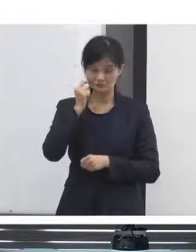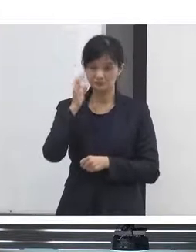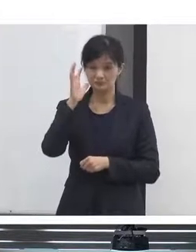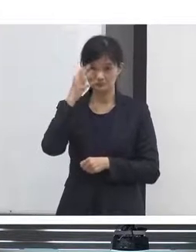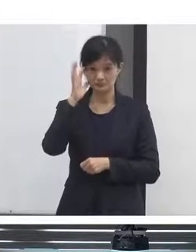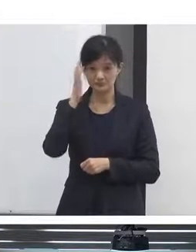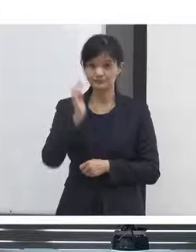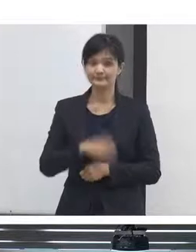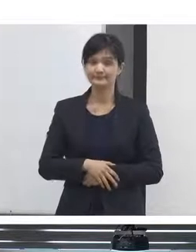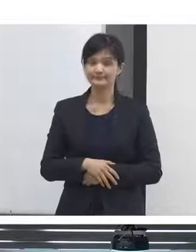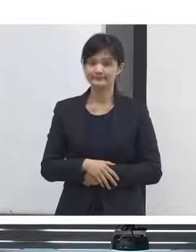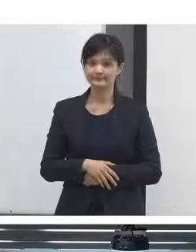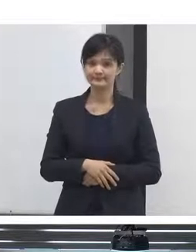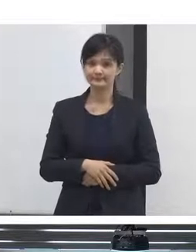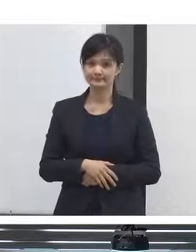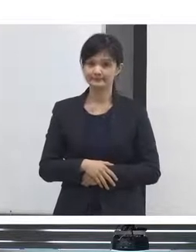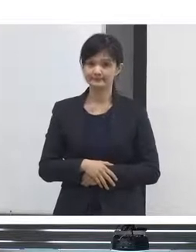下这个，